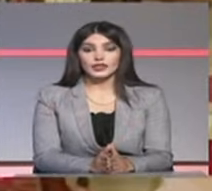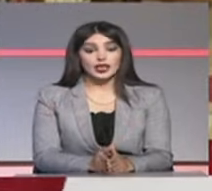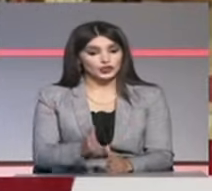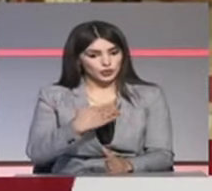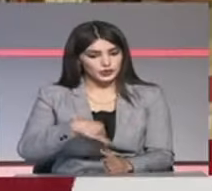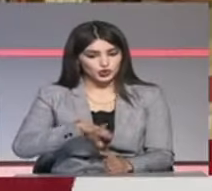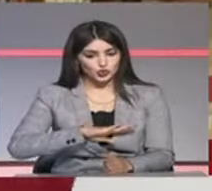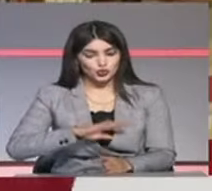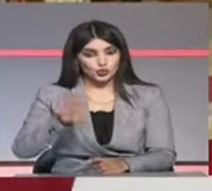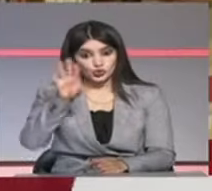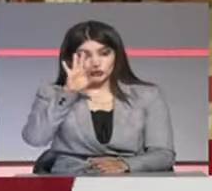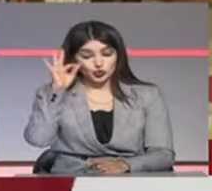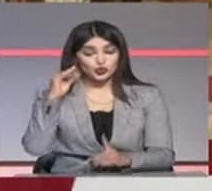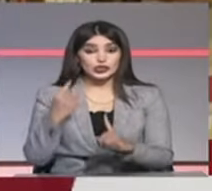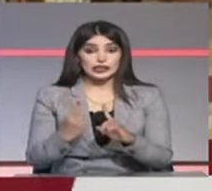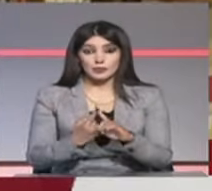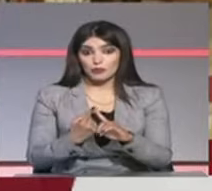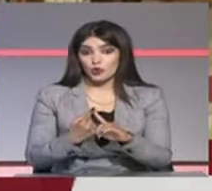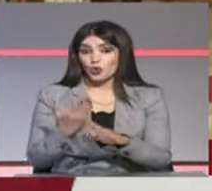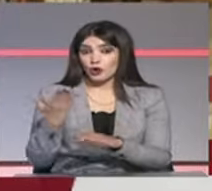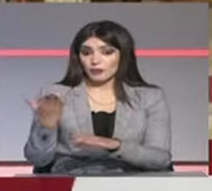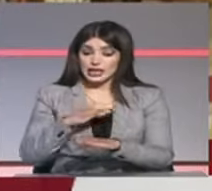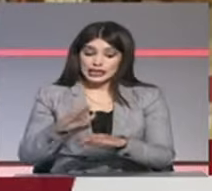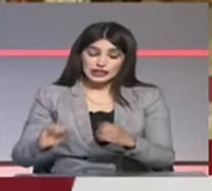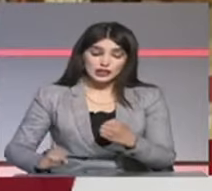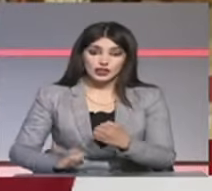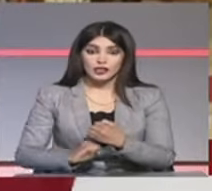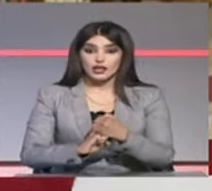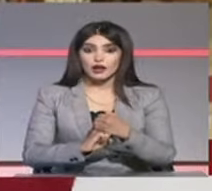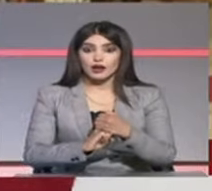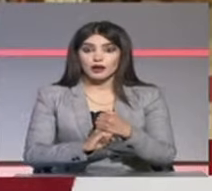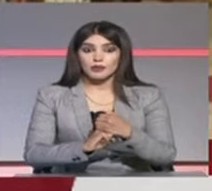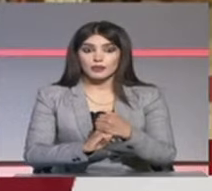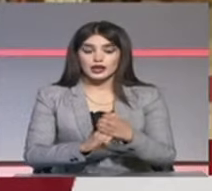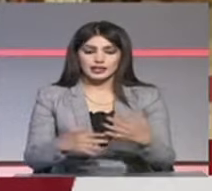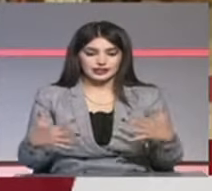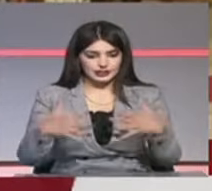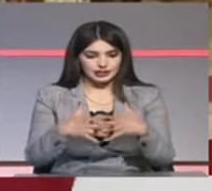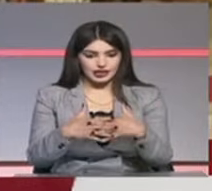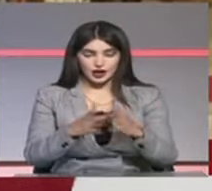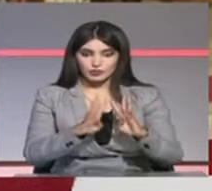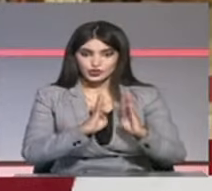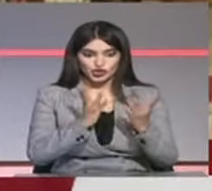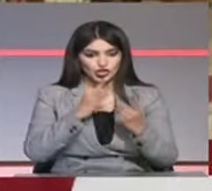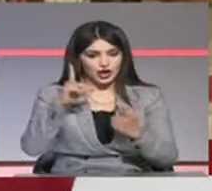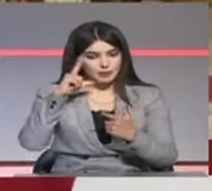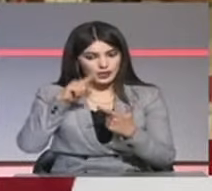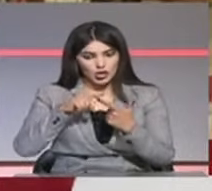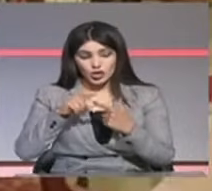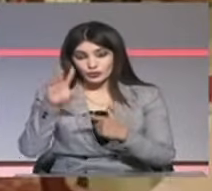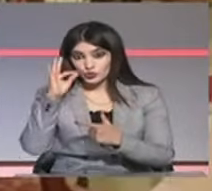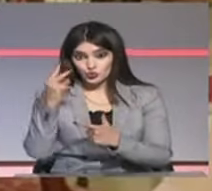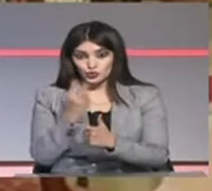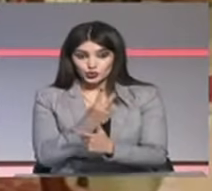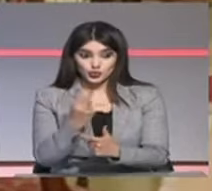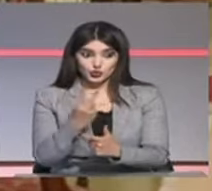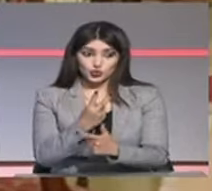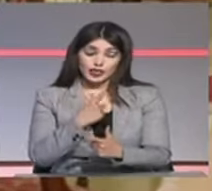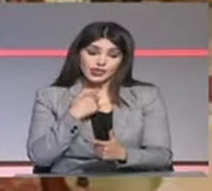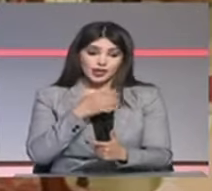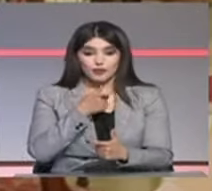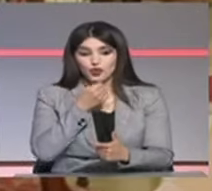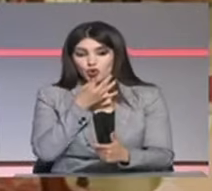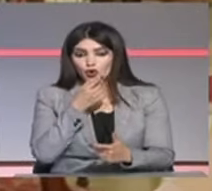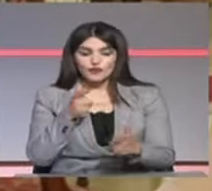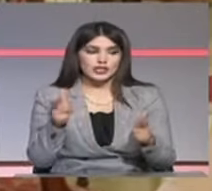اه جدا اه داعمه تقارب الاخوه الليبيين وعشرون من اه مصالحه من